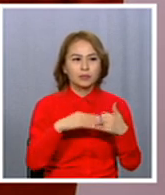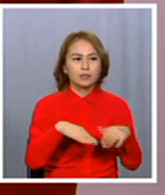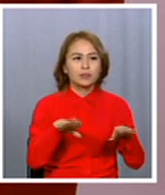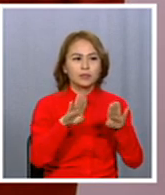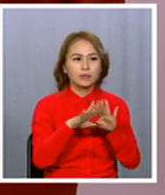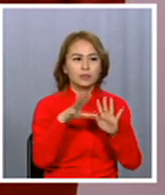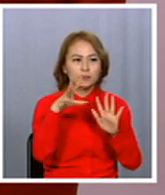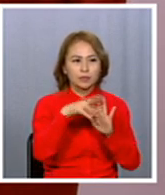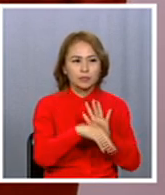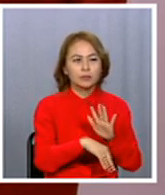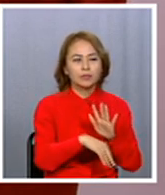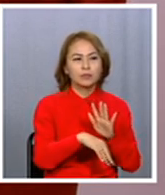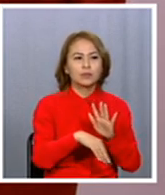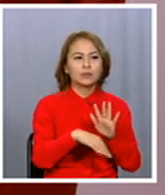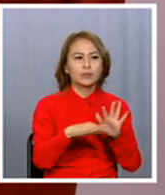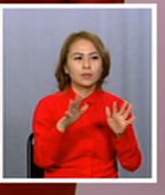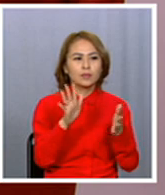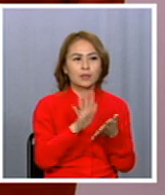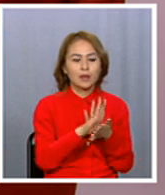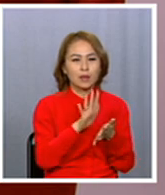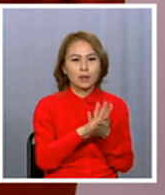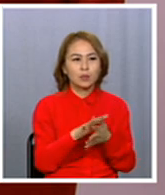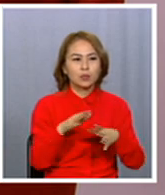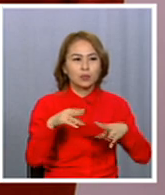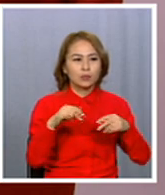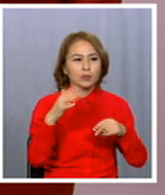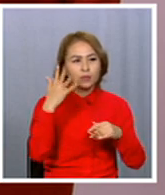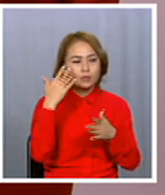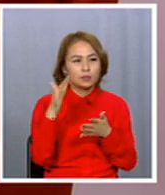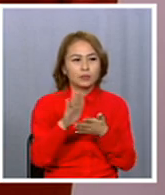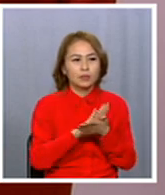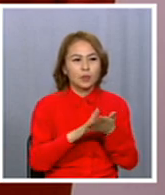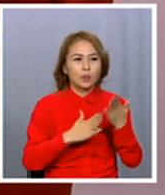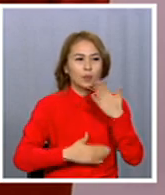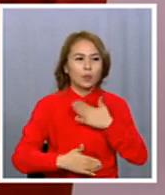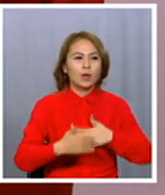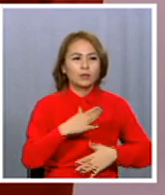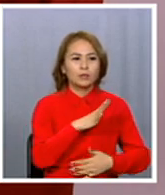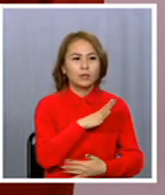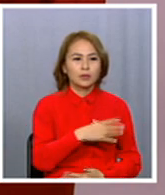енген сүңгінің ұшына лайлы топырақ жығылып шыққанда қуанып кетті.